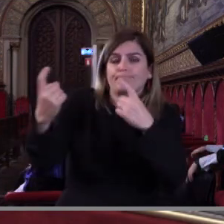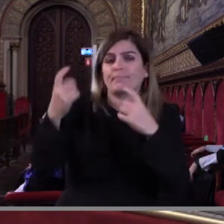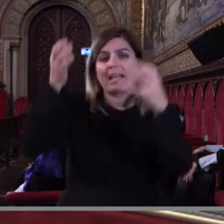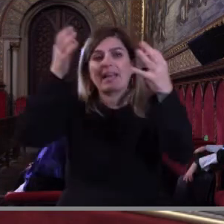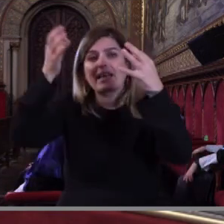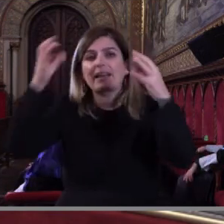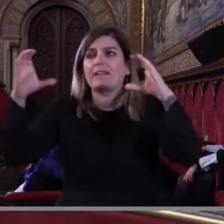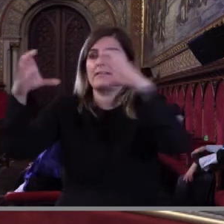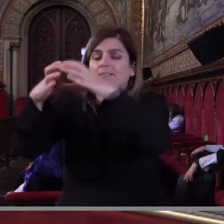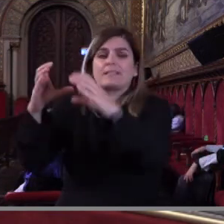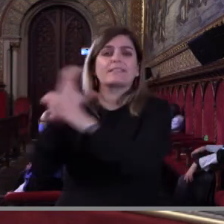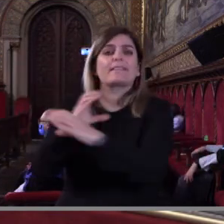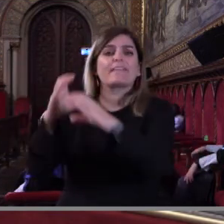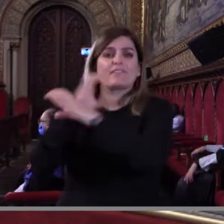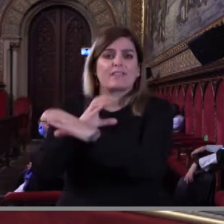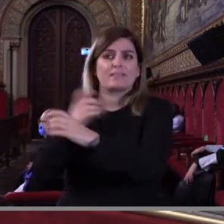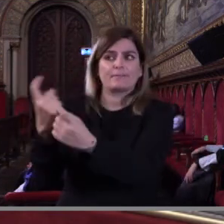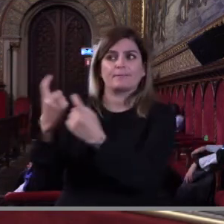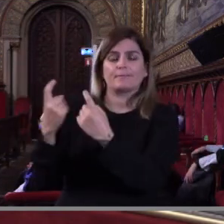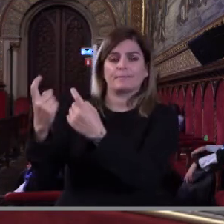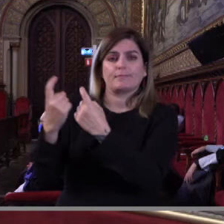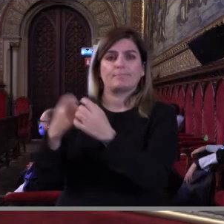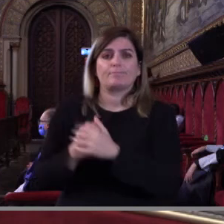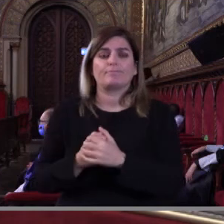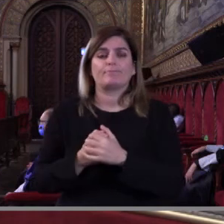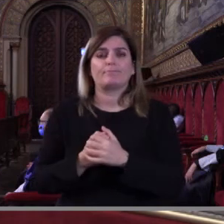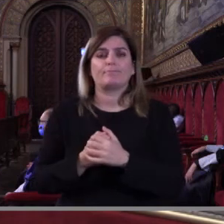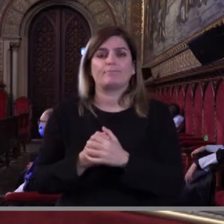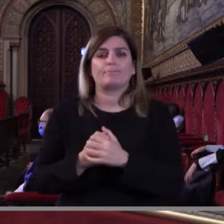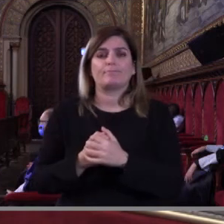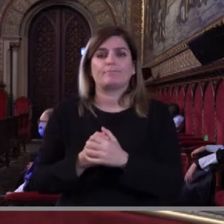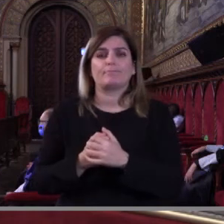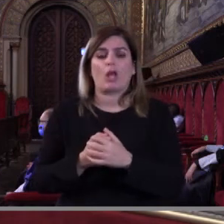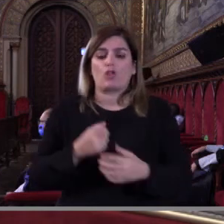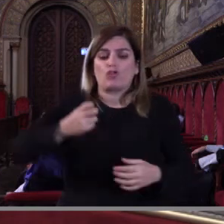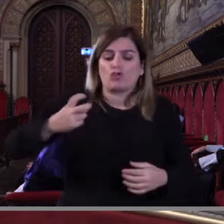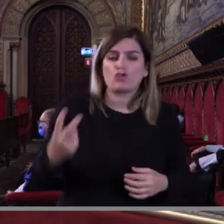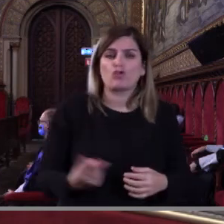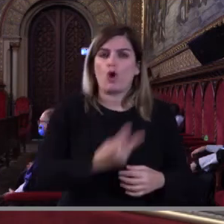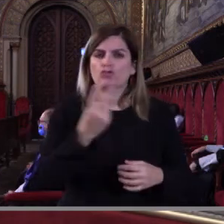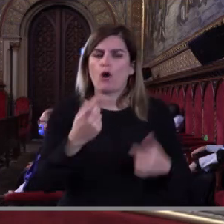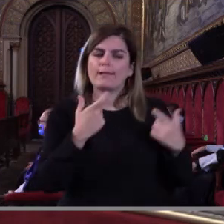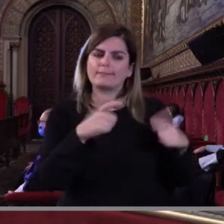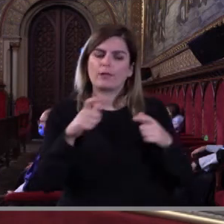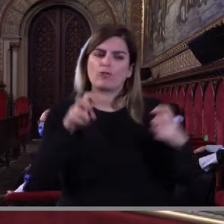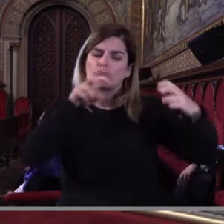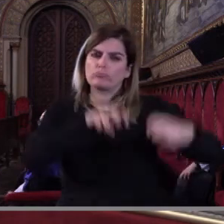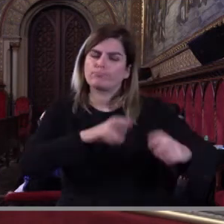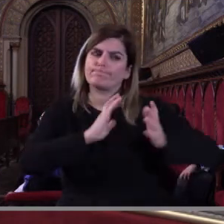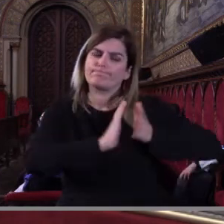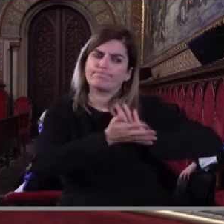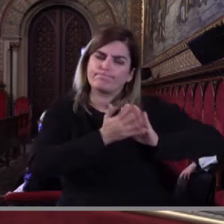la comunitat científica. No és agradable estar doncs, reunit dues hores amb els sectors afectats als quals se'ls